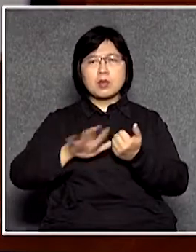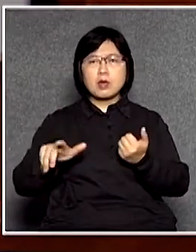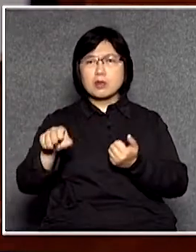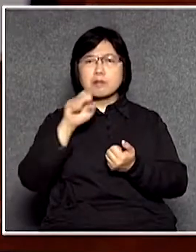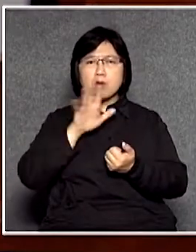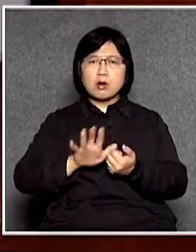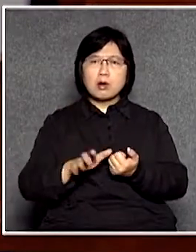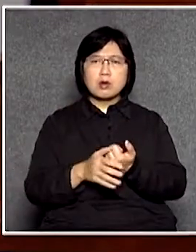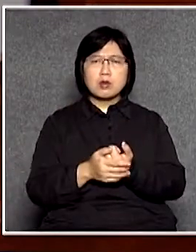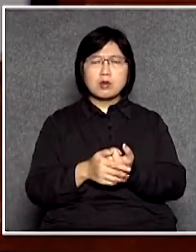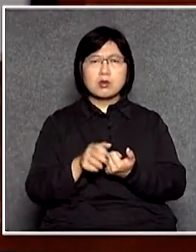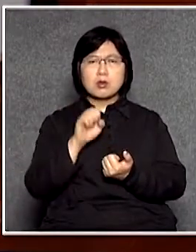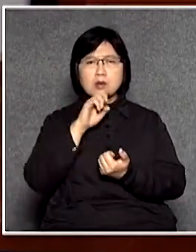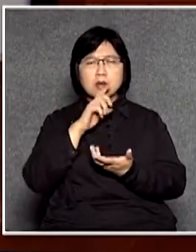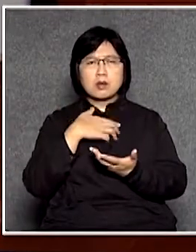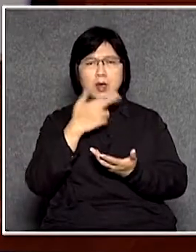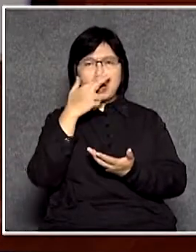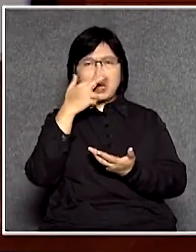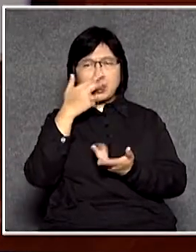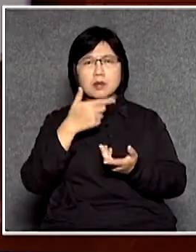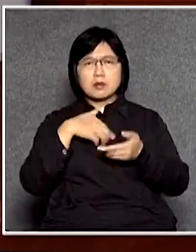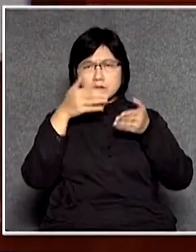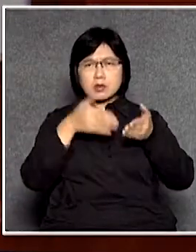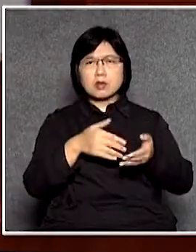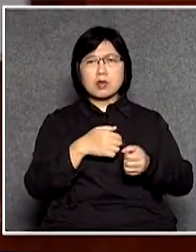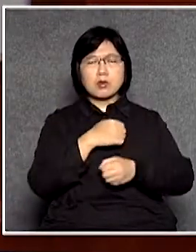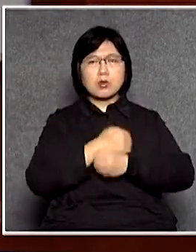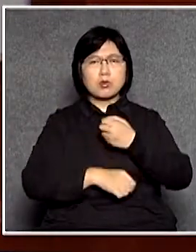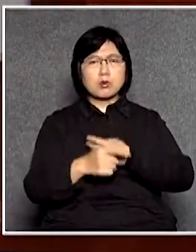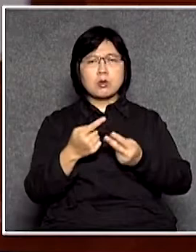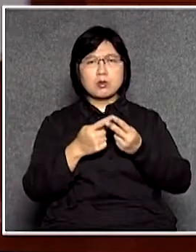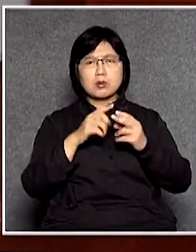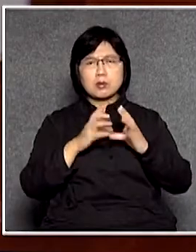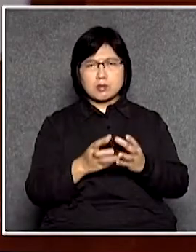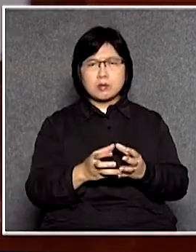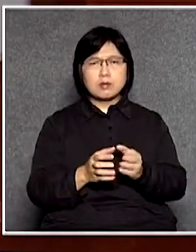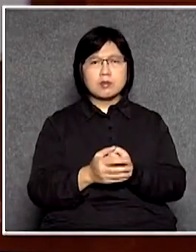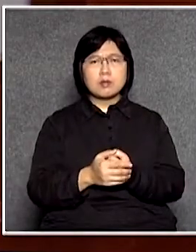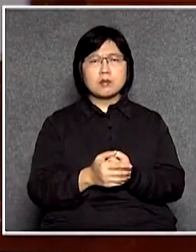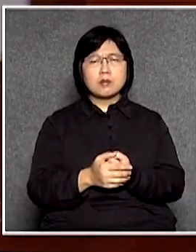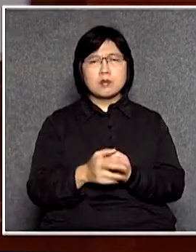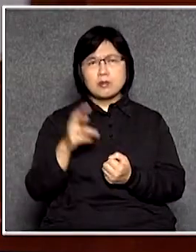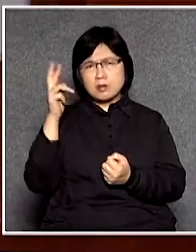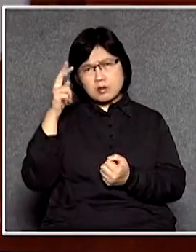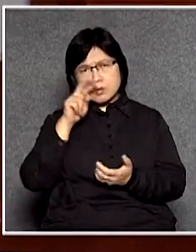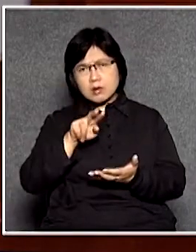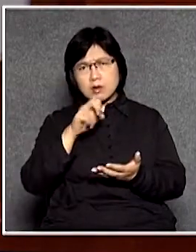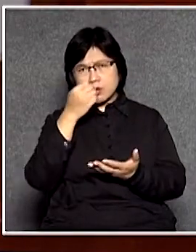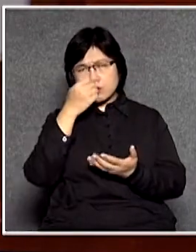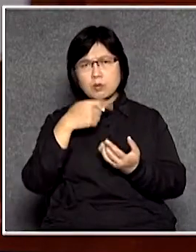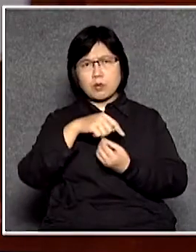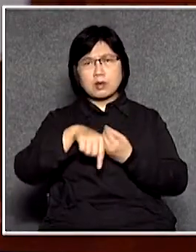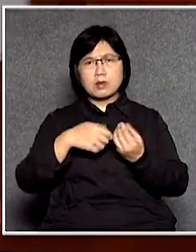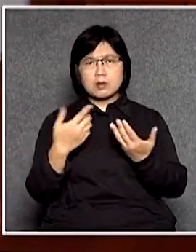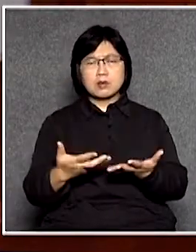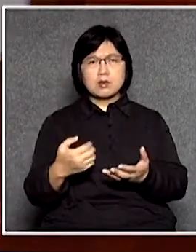不是？說來說我都是三幅比，專門針對勞工界。即係好多時見到香港而家咁嘅環境，你真係